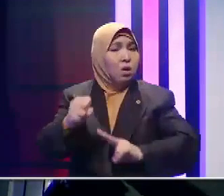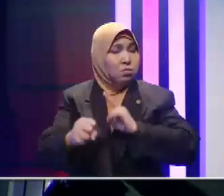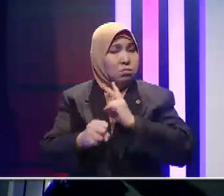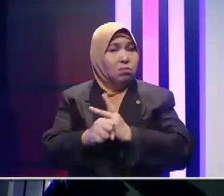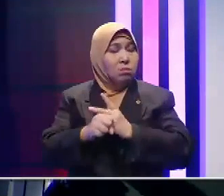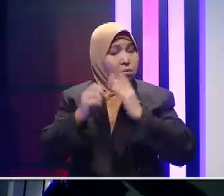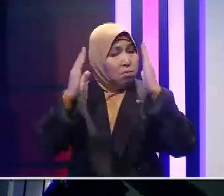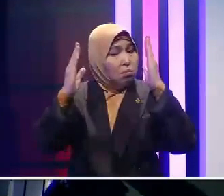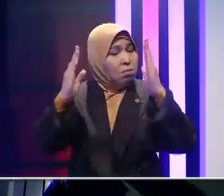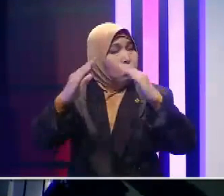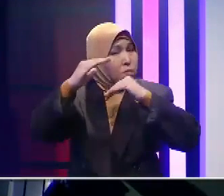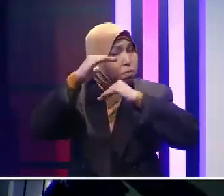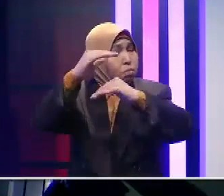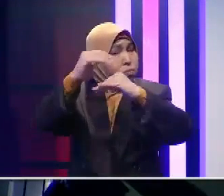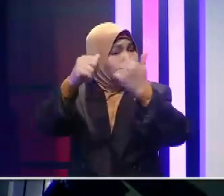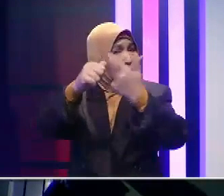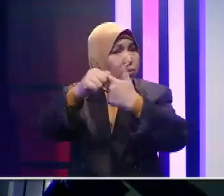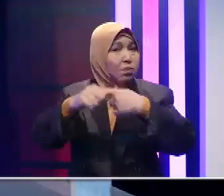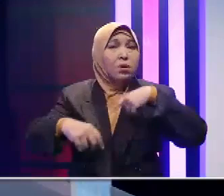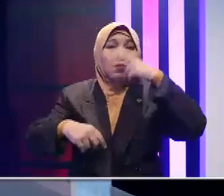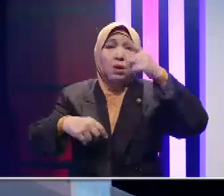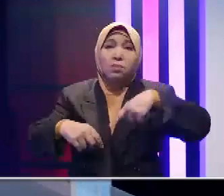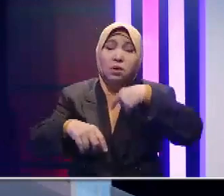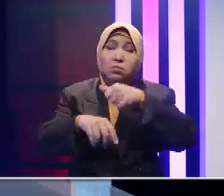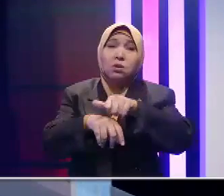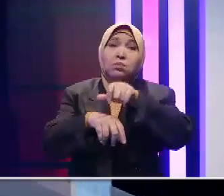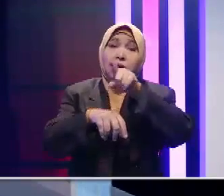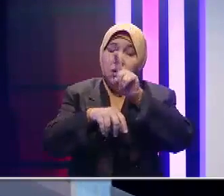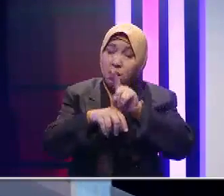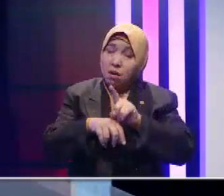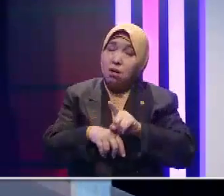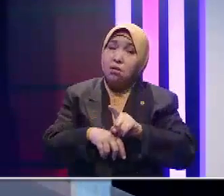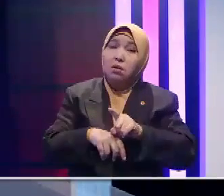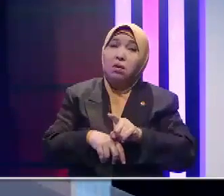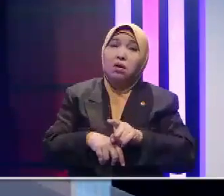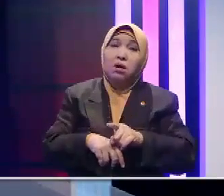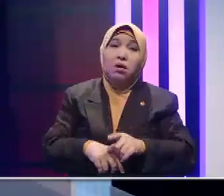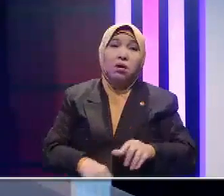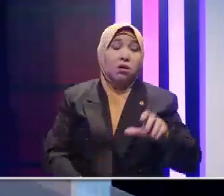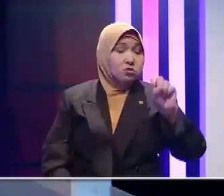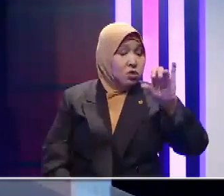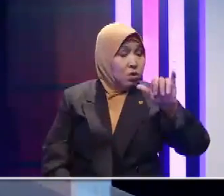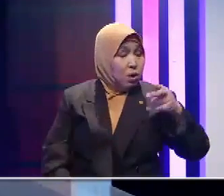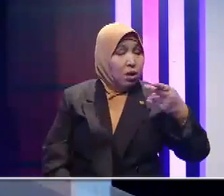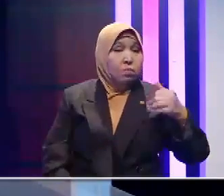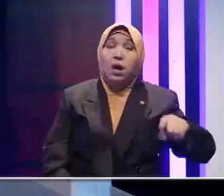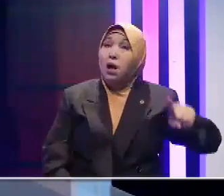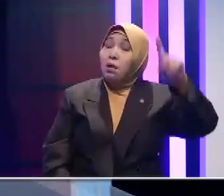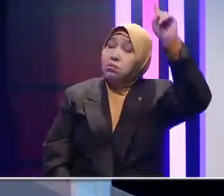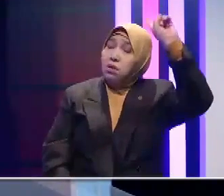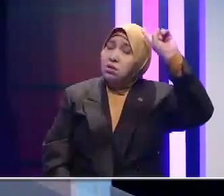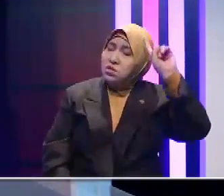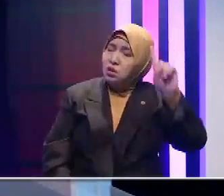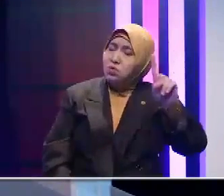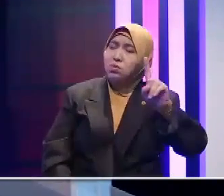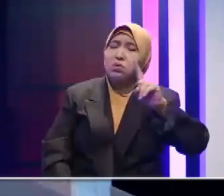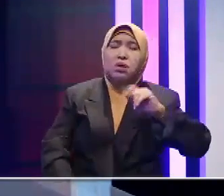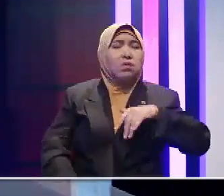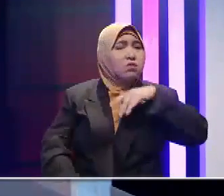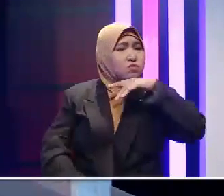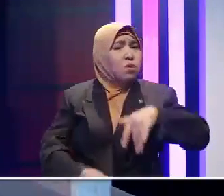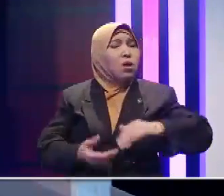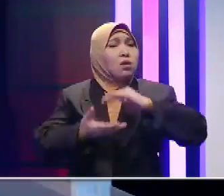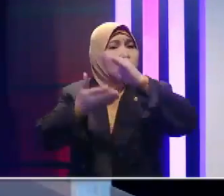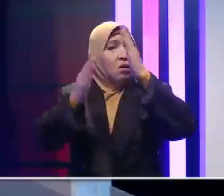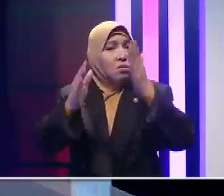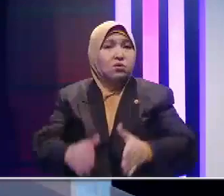yang pertama tu, saya mengucap kalimah sendiri. Saya mengucap kalimah syahadah, asyhadu la ilaha illallah wa asyhadu anna muhammadar rasulullah. Dan saya cakap dengan Ustaz Syed Nur